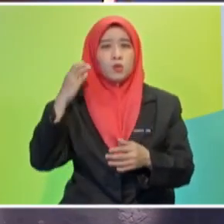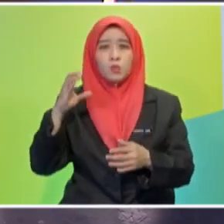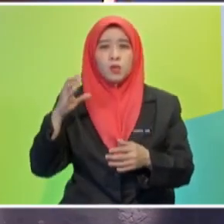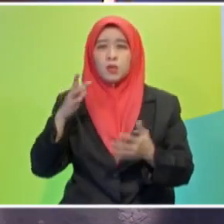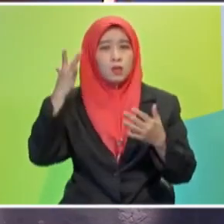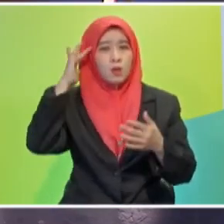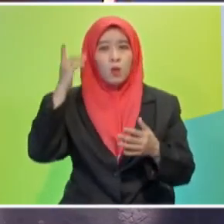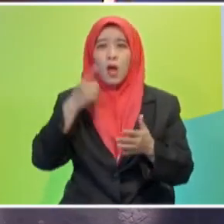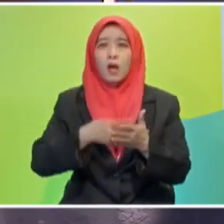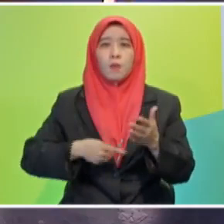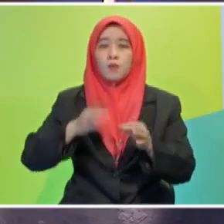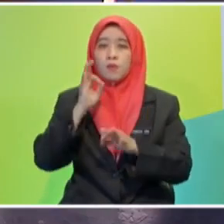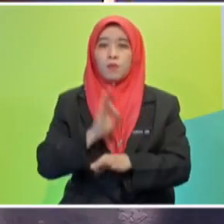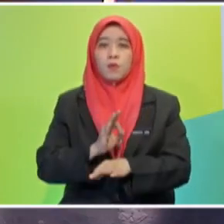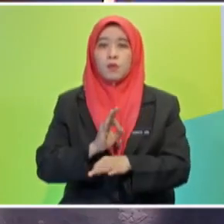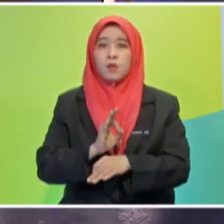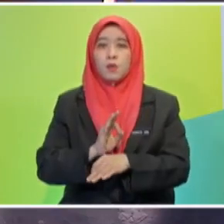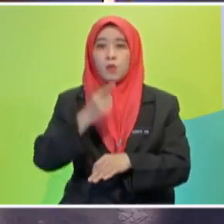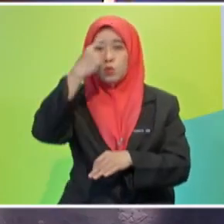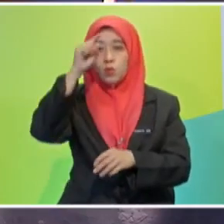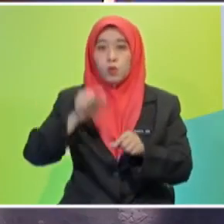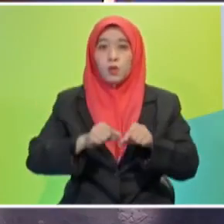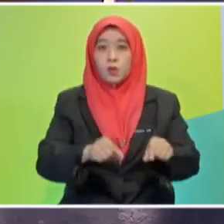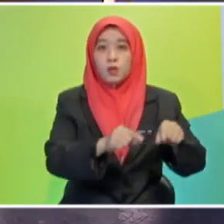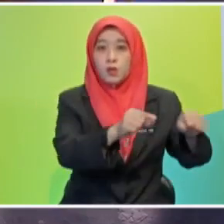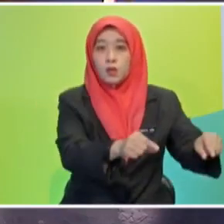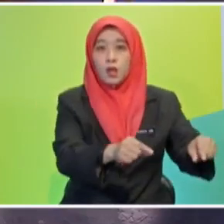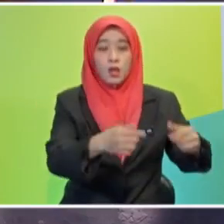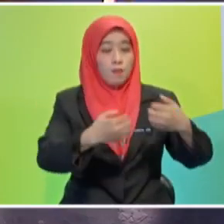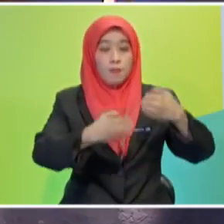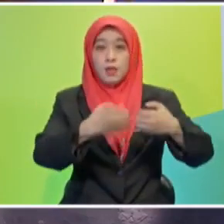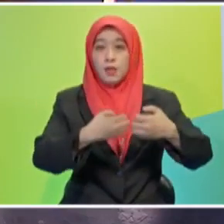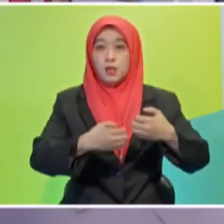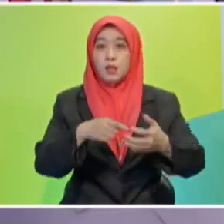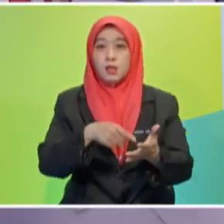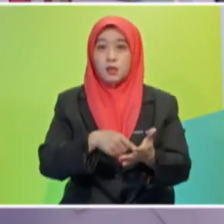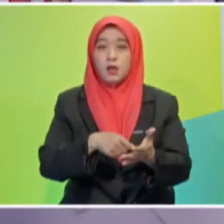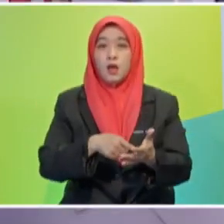fungsi-fungsi untuk menggerakkan mesin ini cikgu. Okey, tak apa Aiman. Okey, jadi kita dah tahu